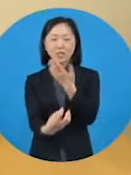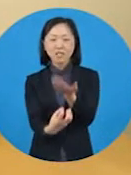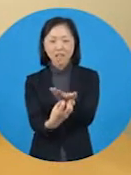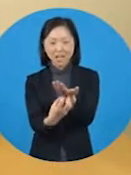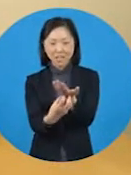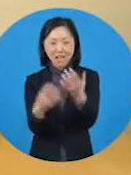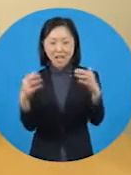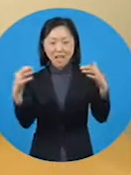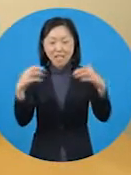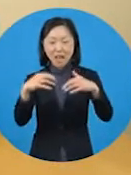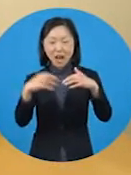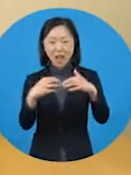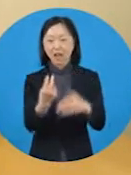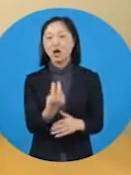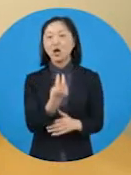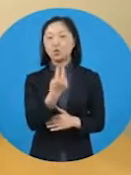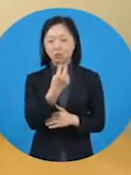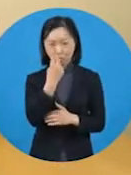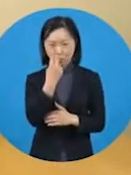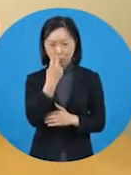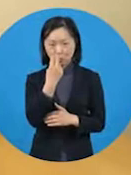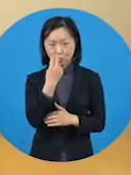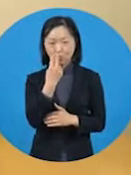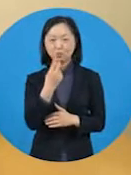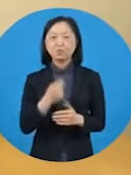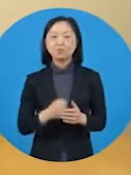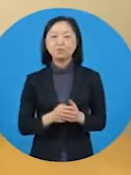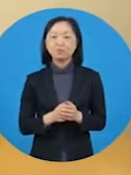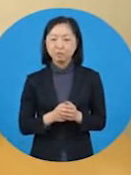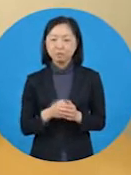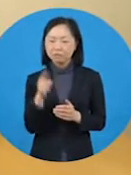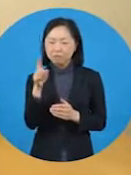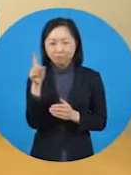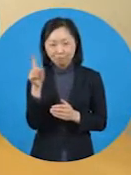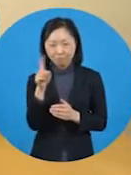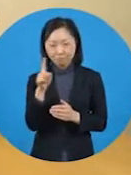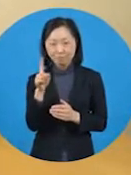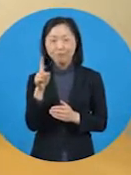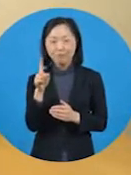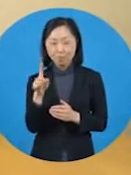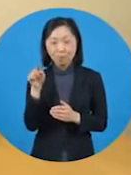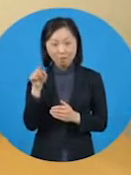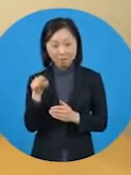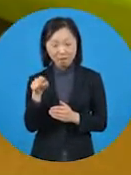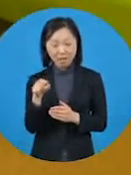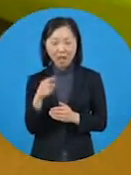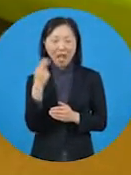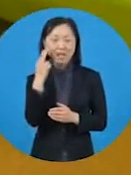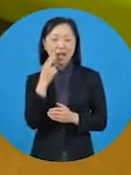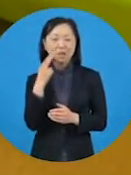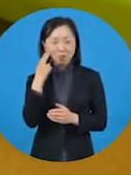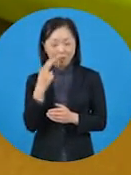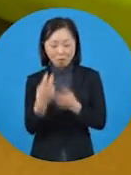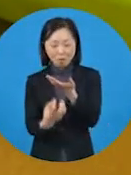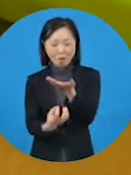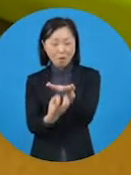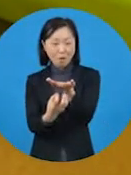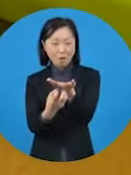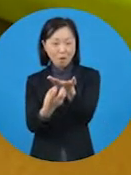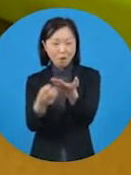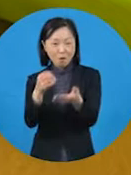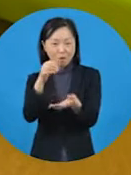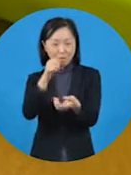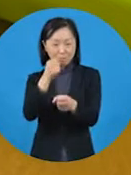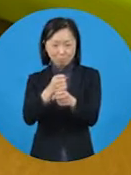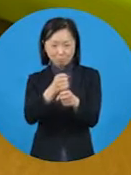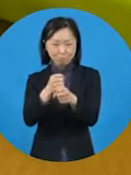ラダ風というメニューになります。 里芋の落とし焼き、 はい、 どういったものなんでしょうか？ 里芋をふかして